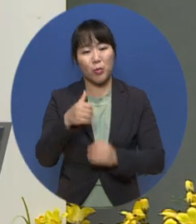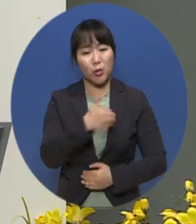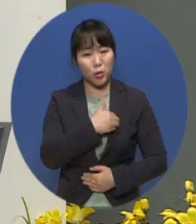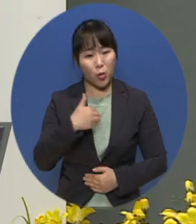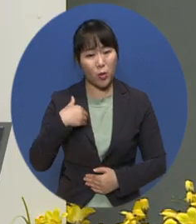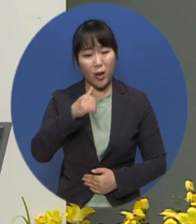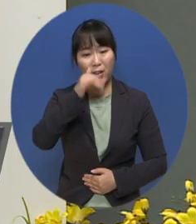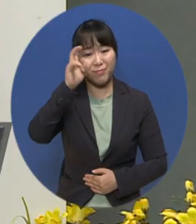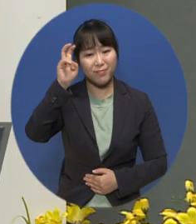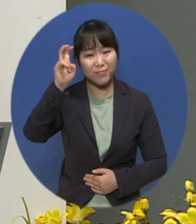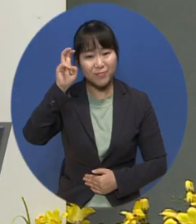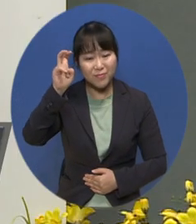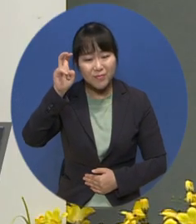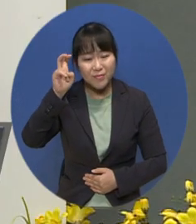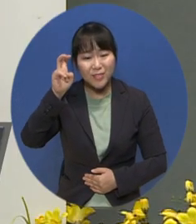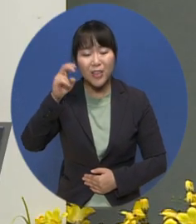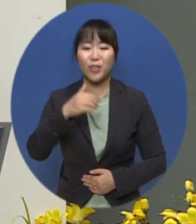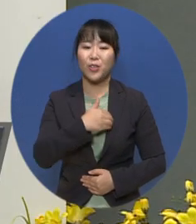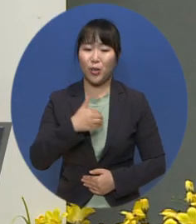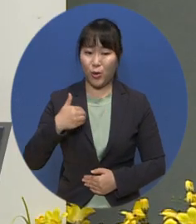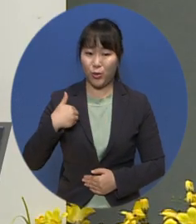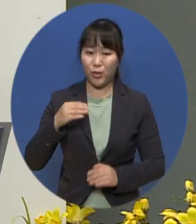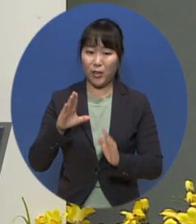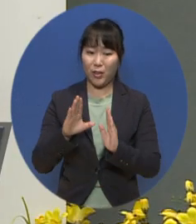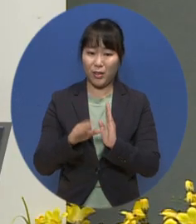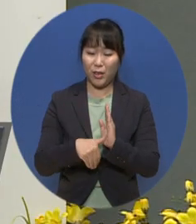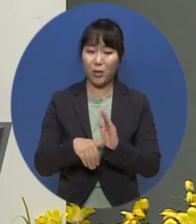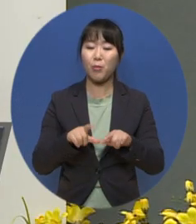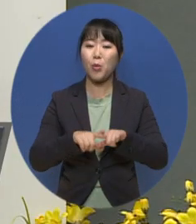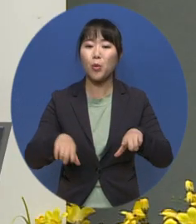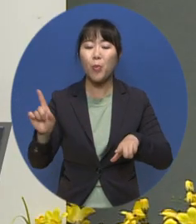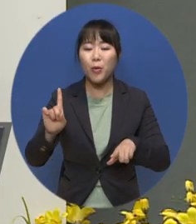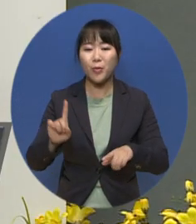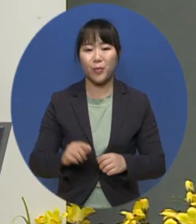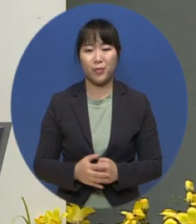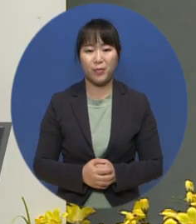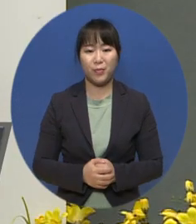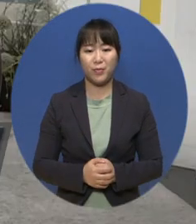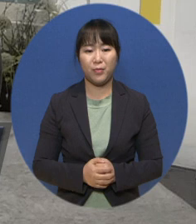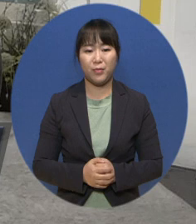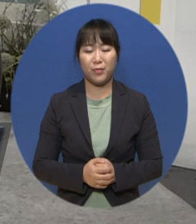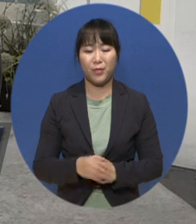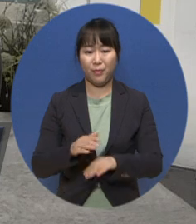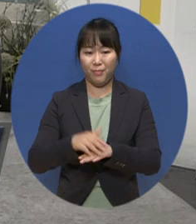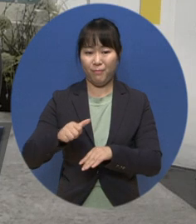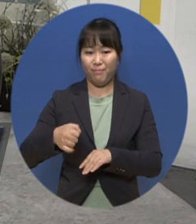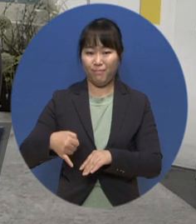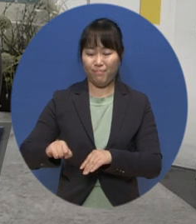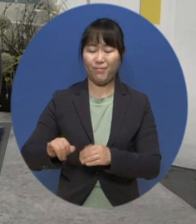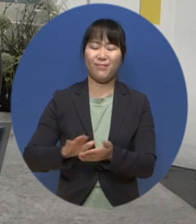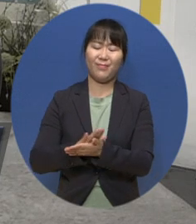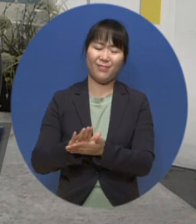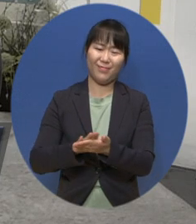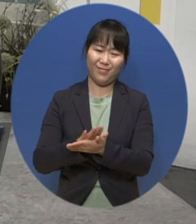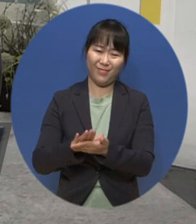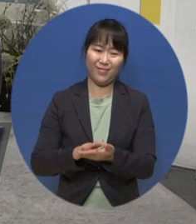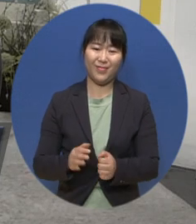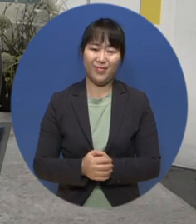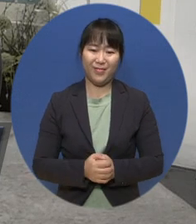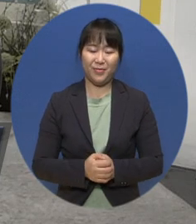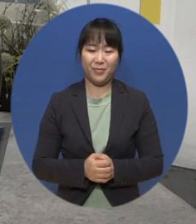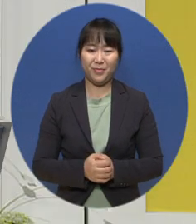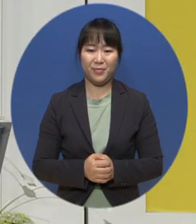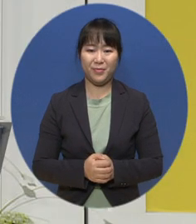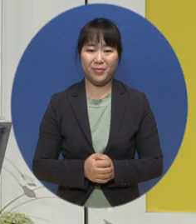여유가 있을 거 아니에요 그 여유 시간은 주로 무엇을 하십니까 손자 손녀 없더라고 놉니다 제가